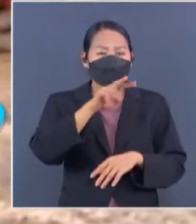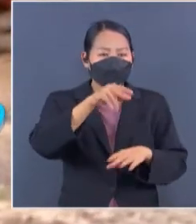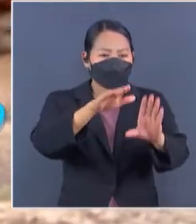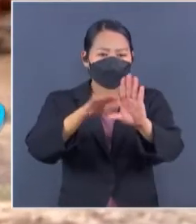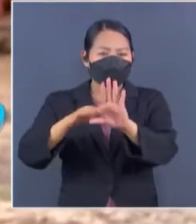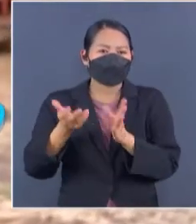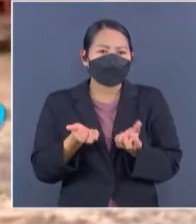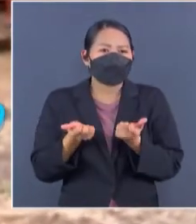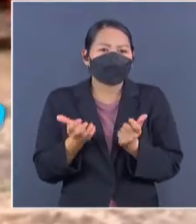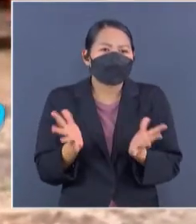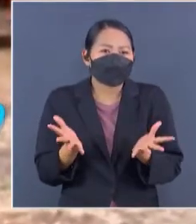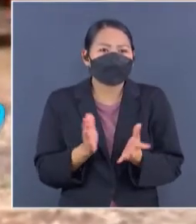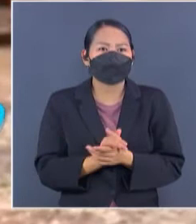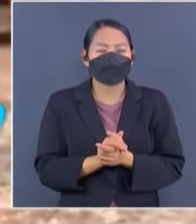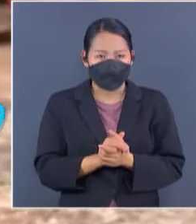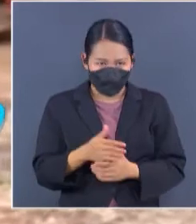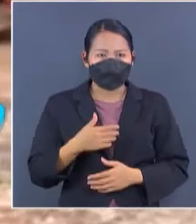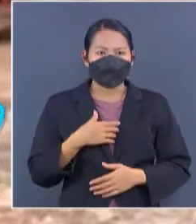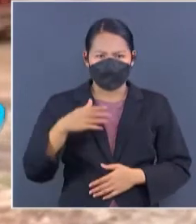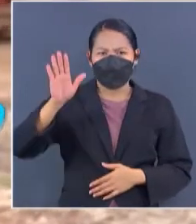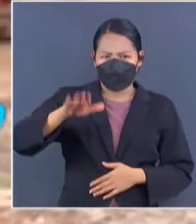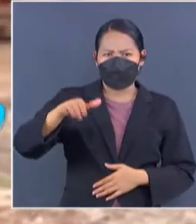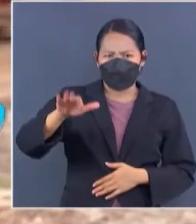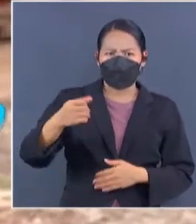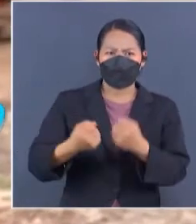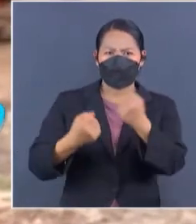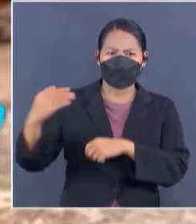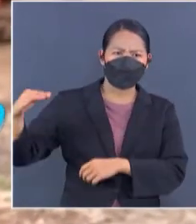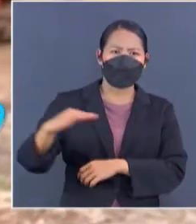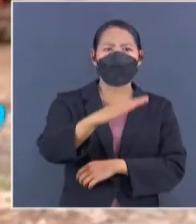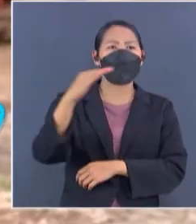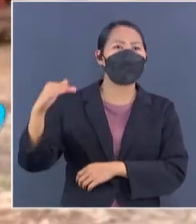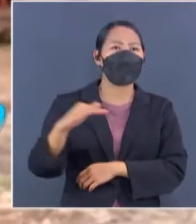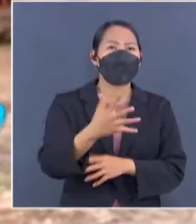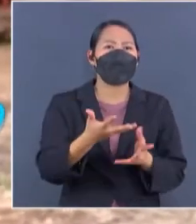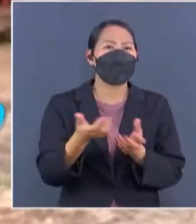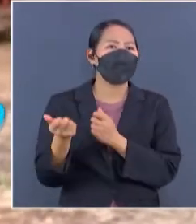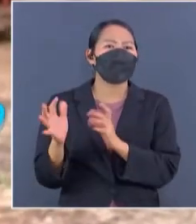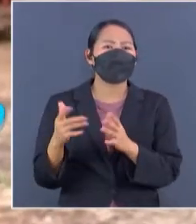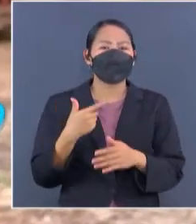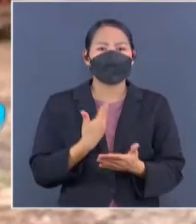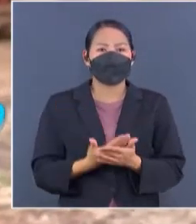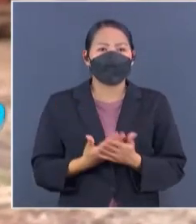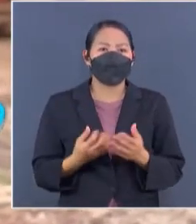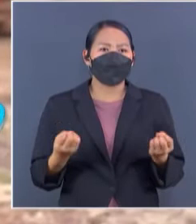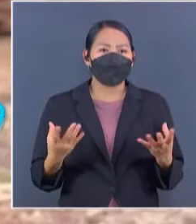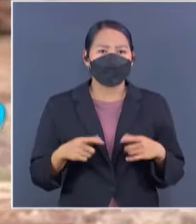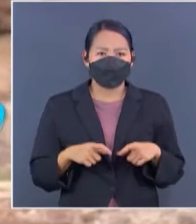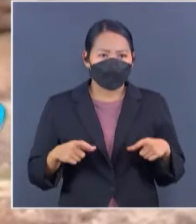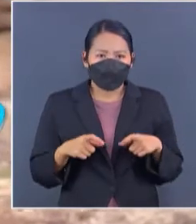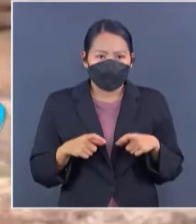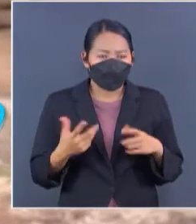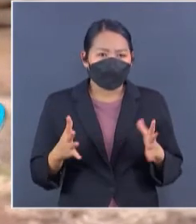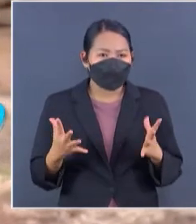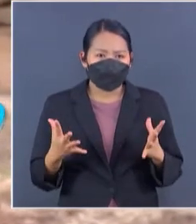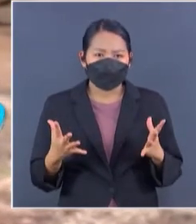โบกรถครับโบกรถเขาก็ไม่ให้ขึ้นว่าเราไม่มีเงินไม่มีบัตรอะไร